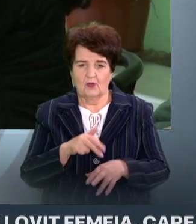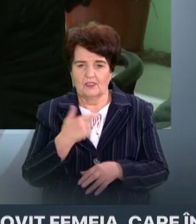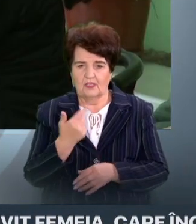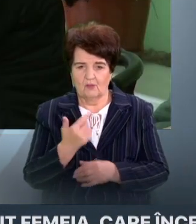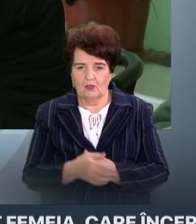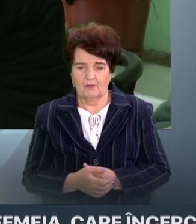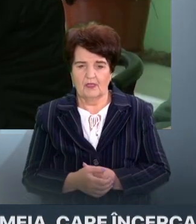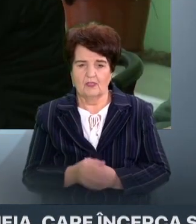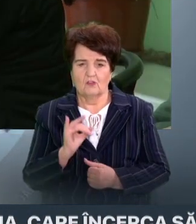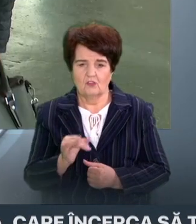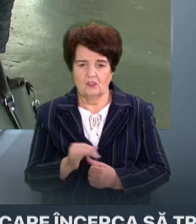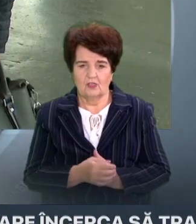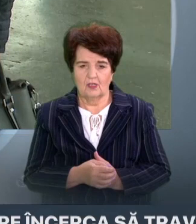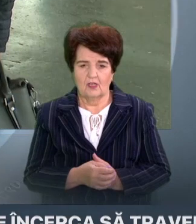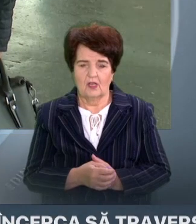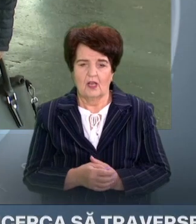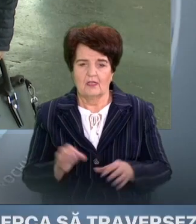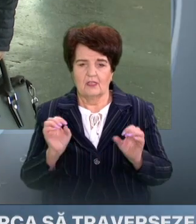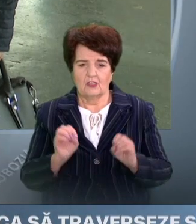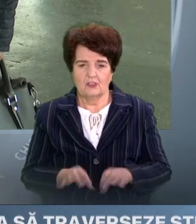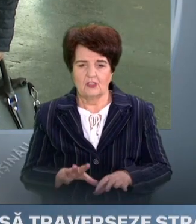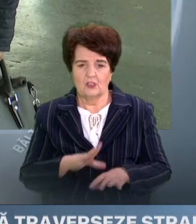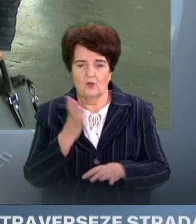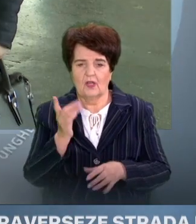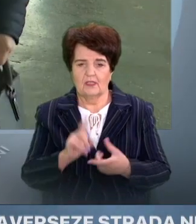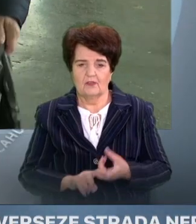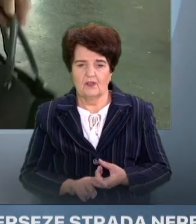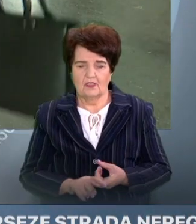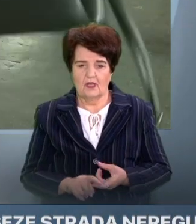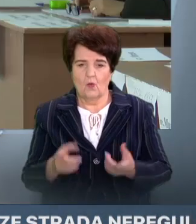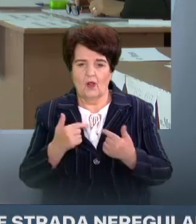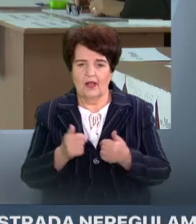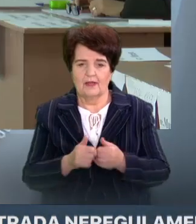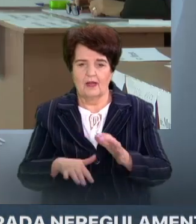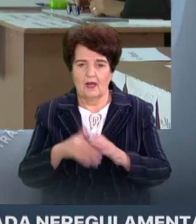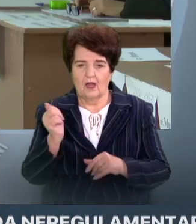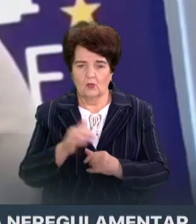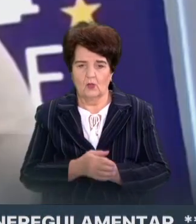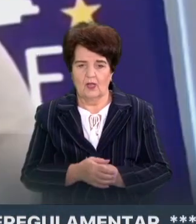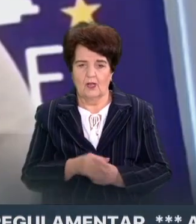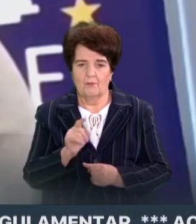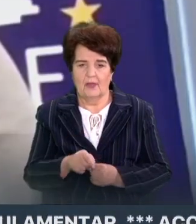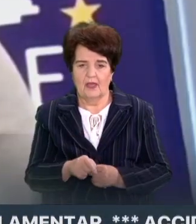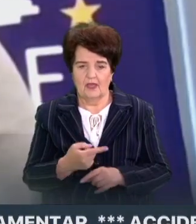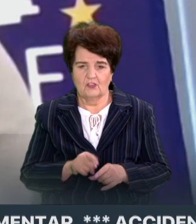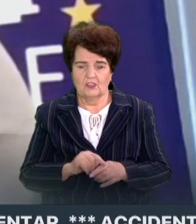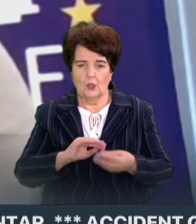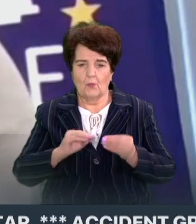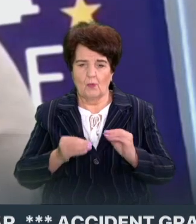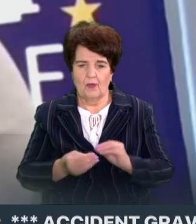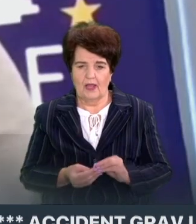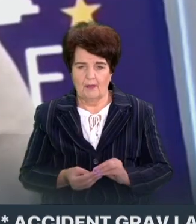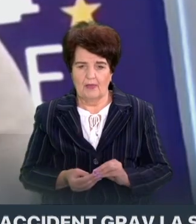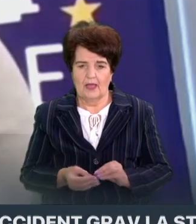Și rămâne de văzut ce decizie vor lua organele electorale pe marginea acestei probleme. Trebuie să